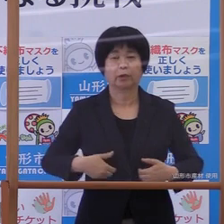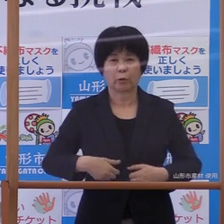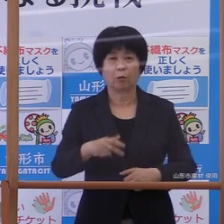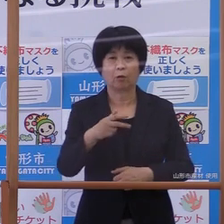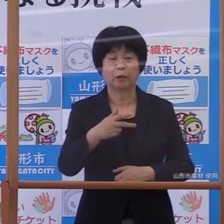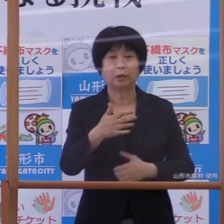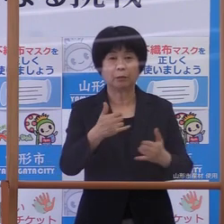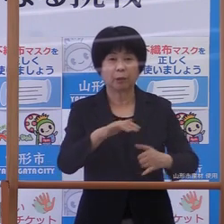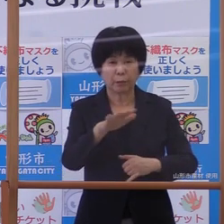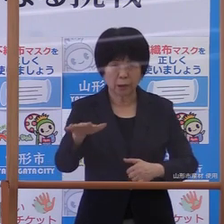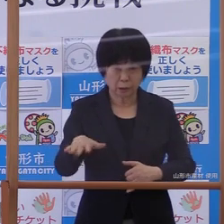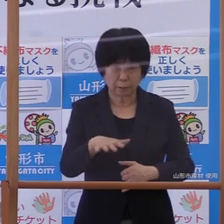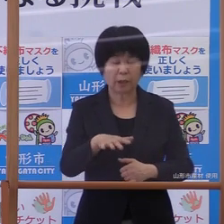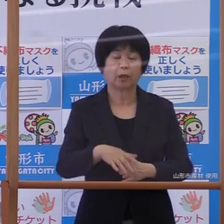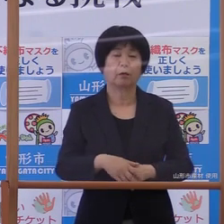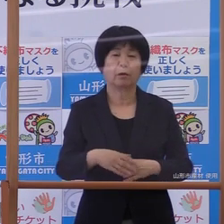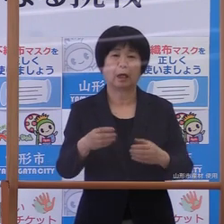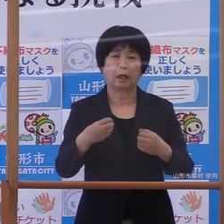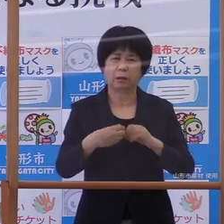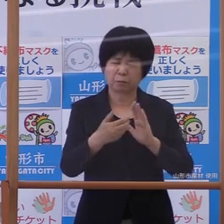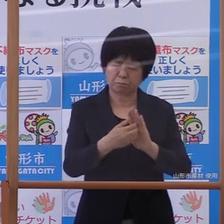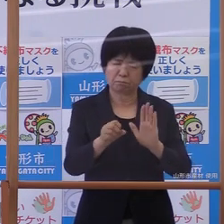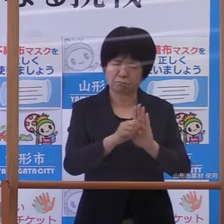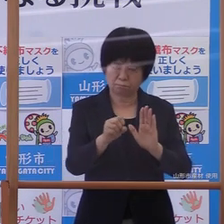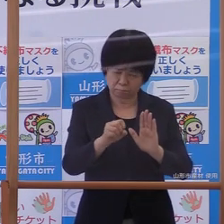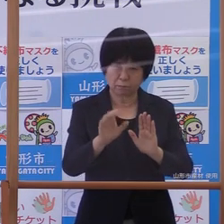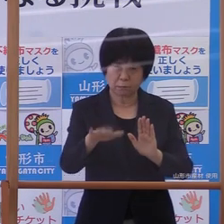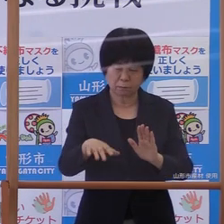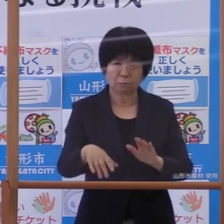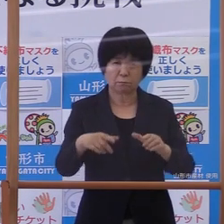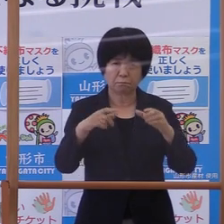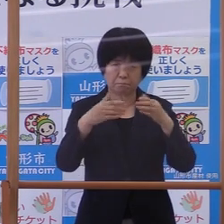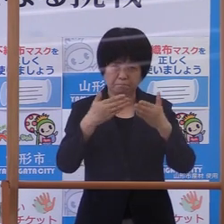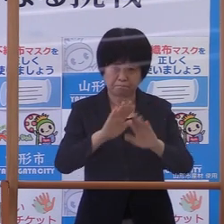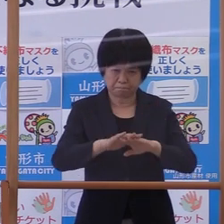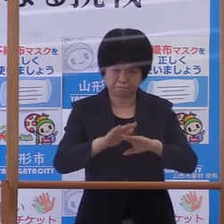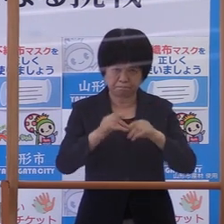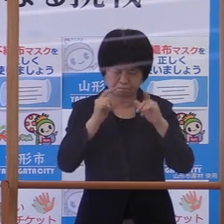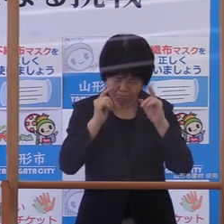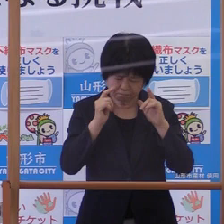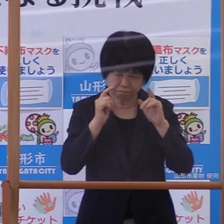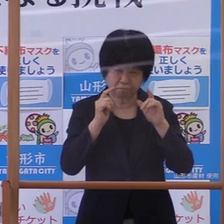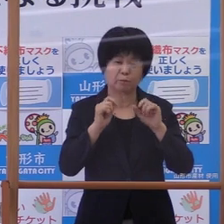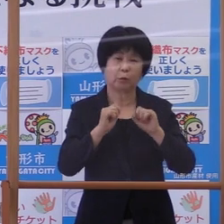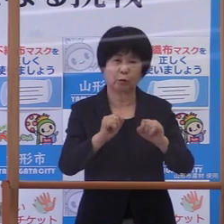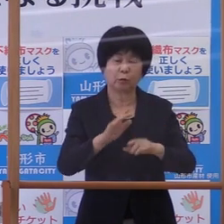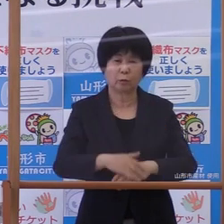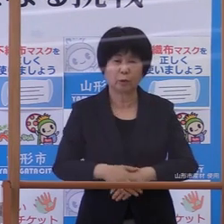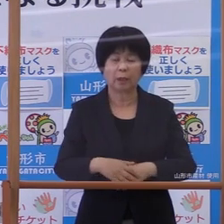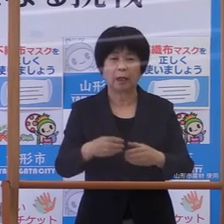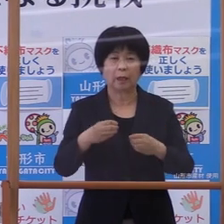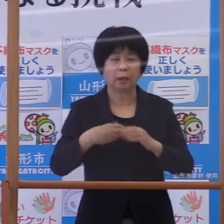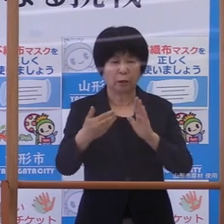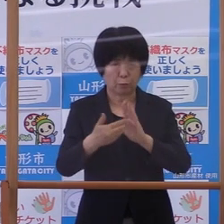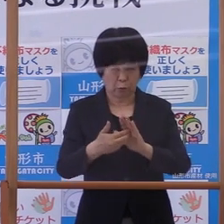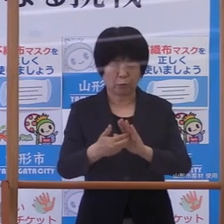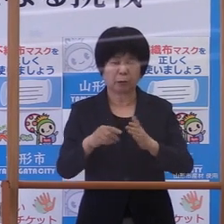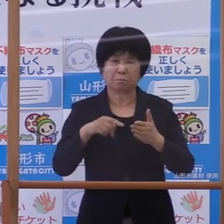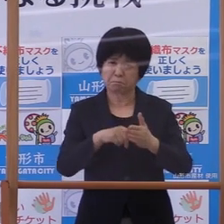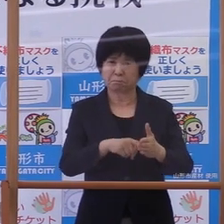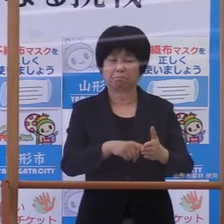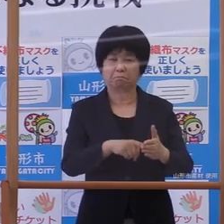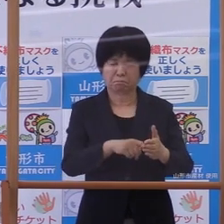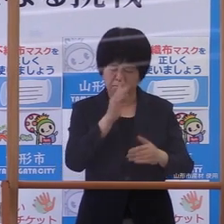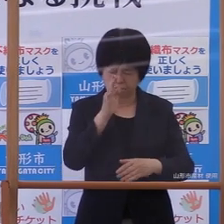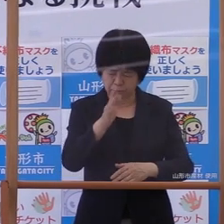民の皆様におかれましては、感染予防効果の高い不織布マスクを正しく着用するなど、感染防止に努めていただきます